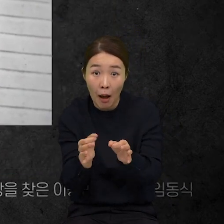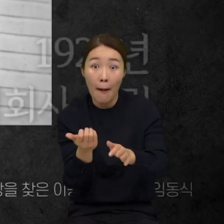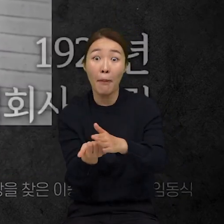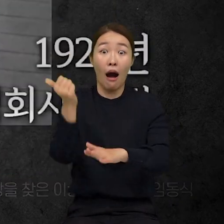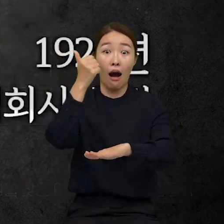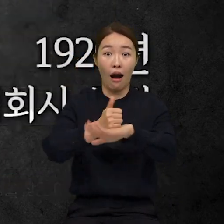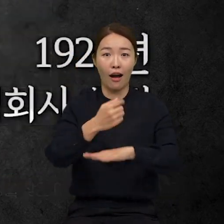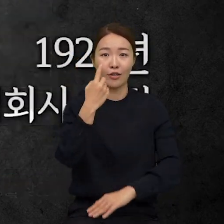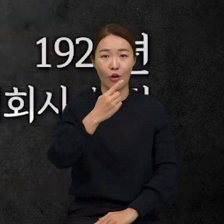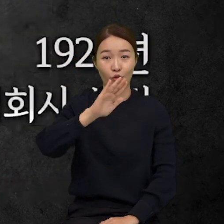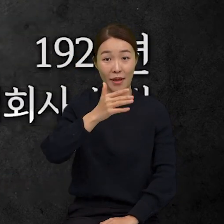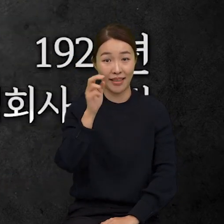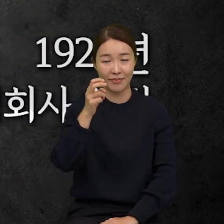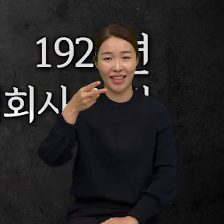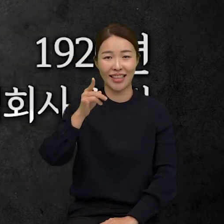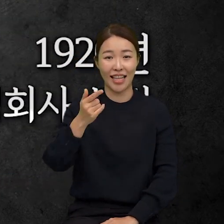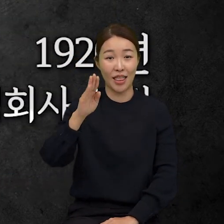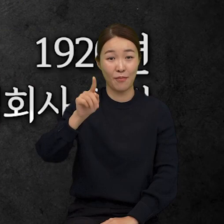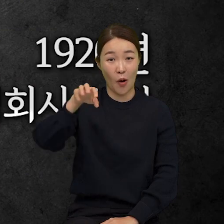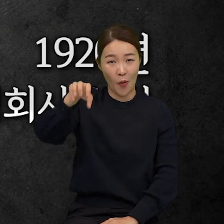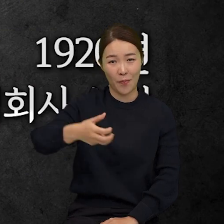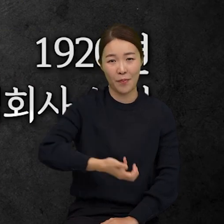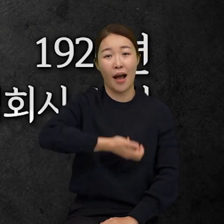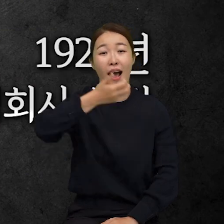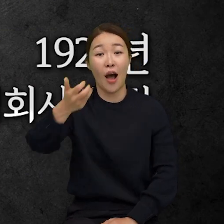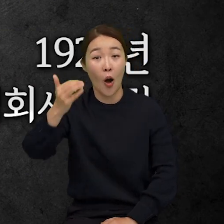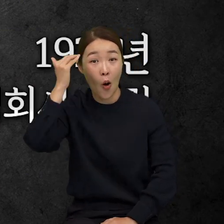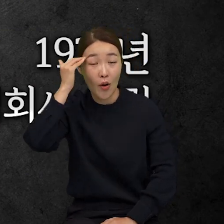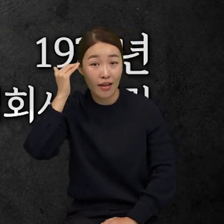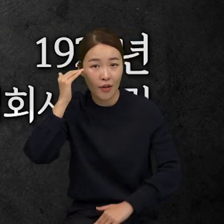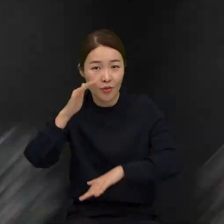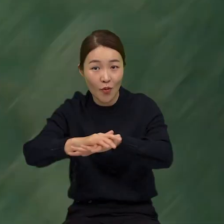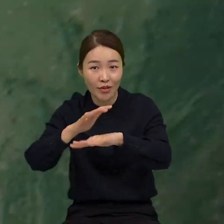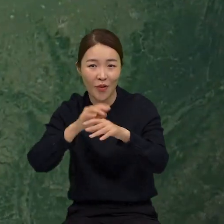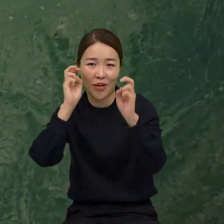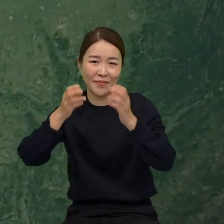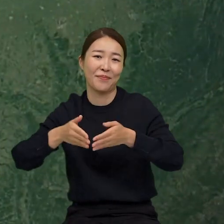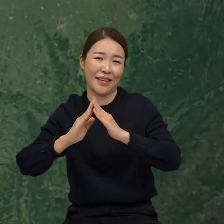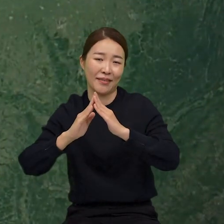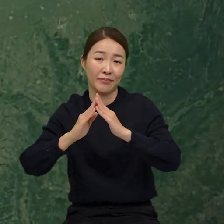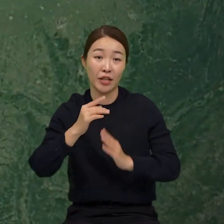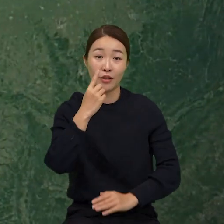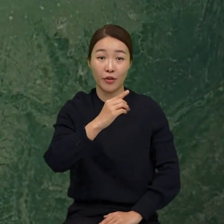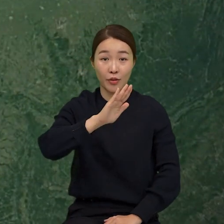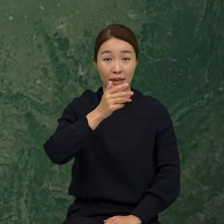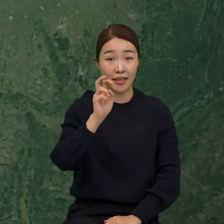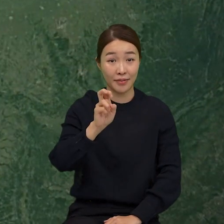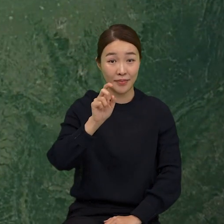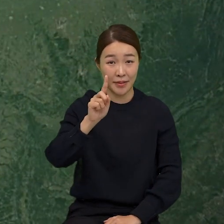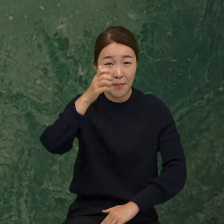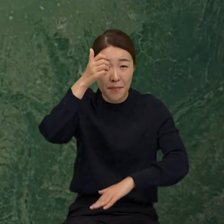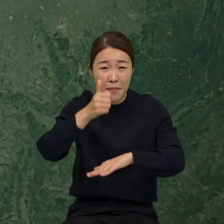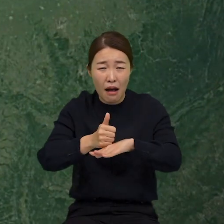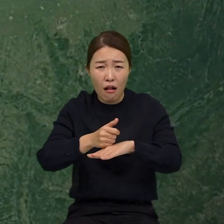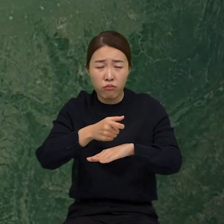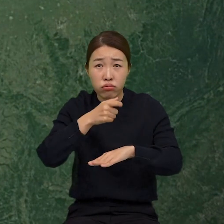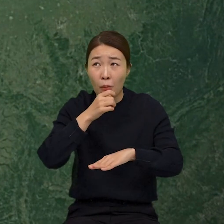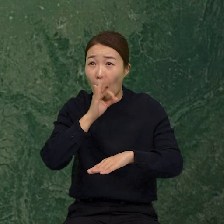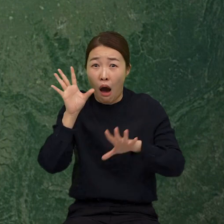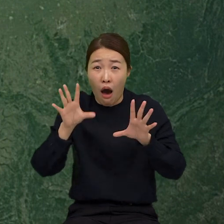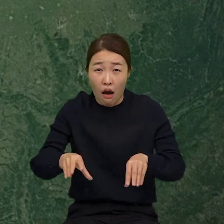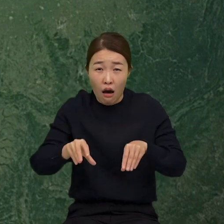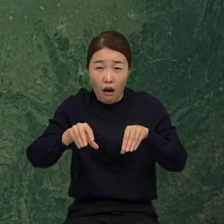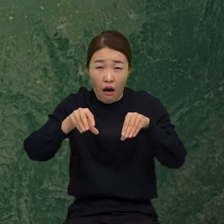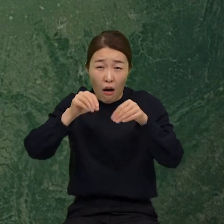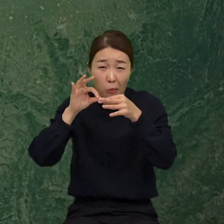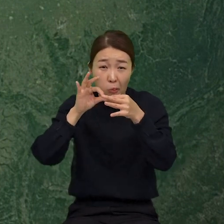덴버로 옮겨 코리안 농척회사를 세우게 된다. 1921년 말 가뭄이